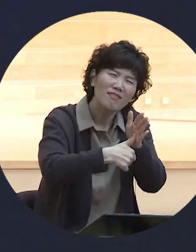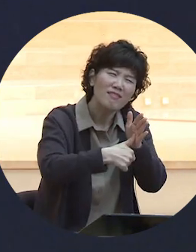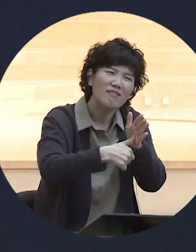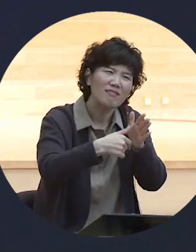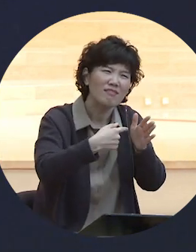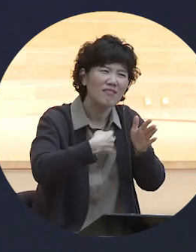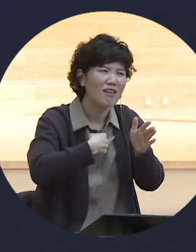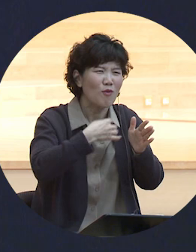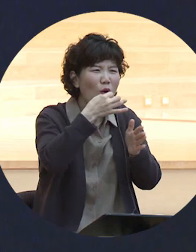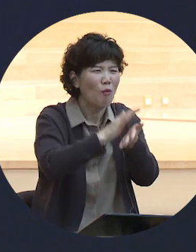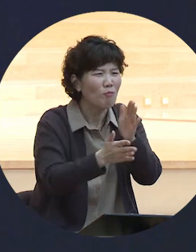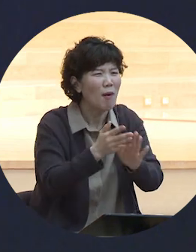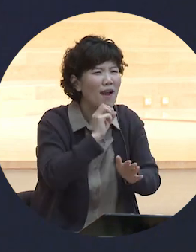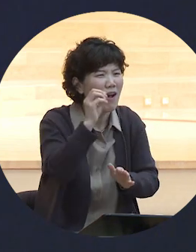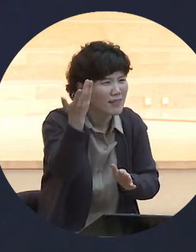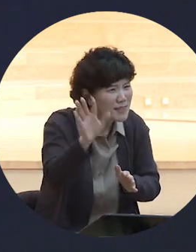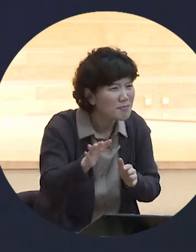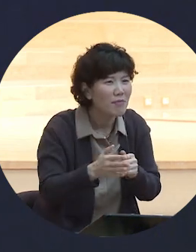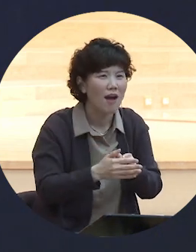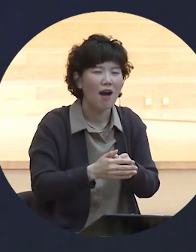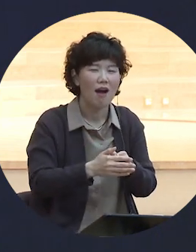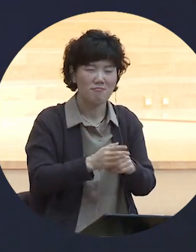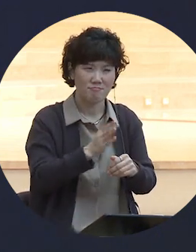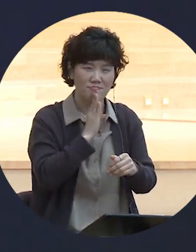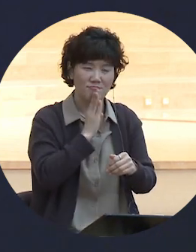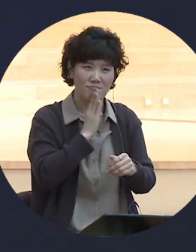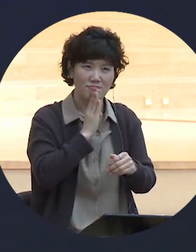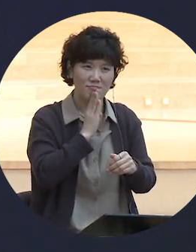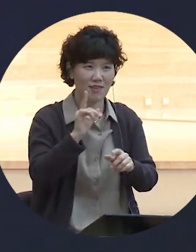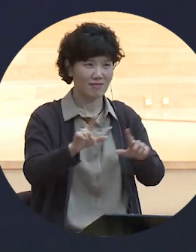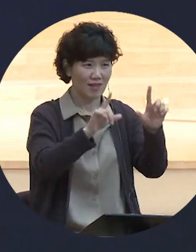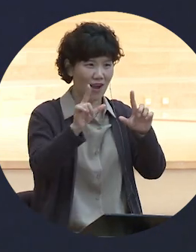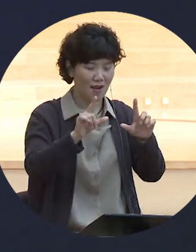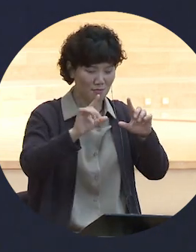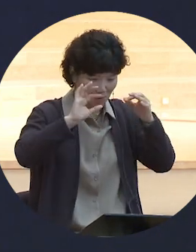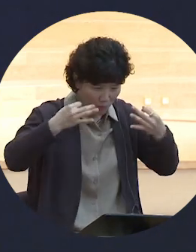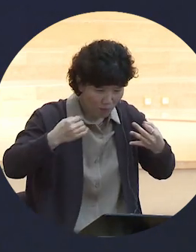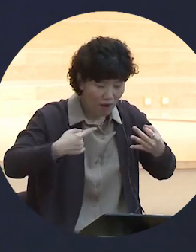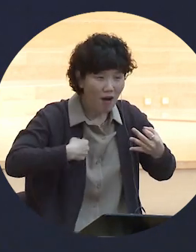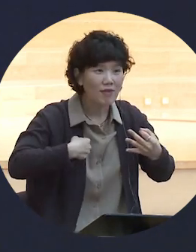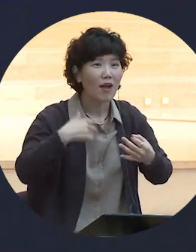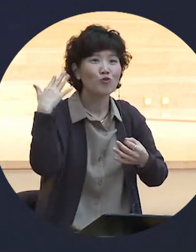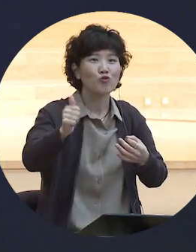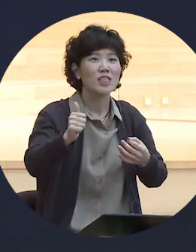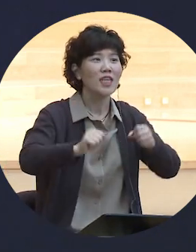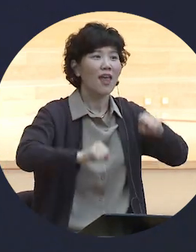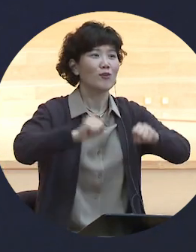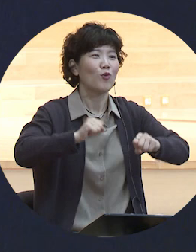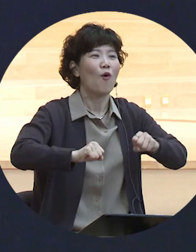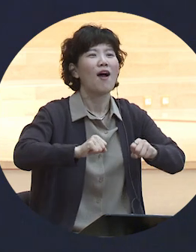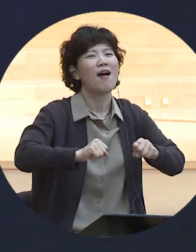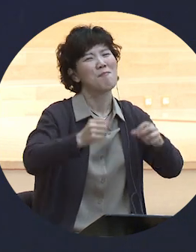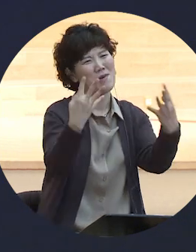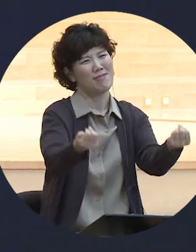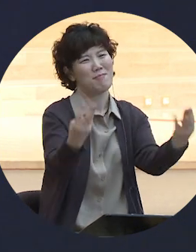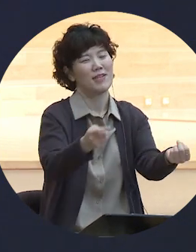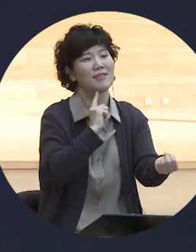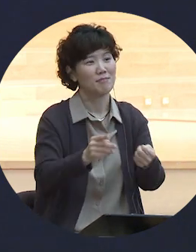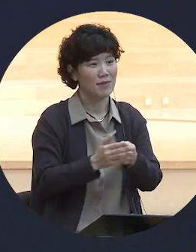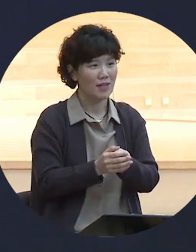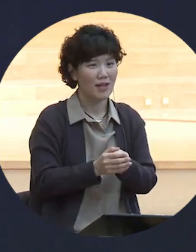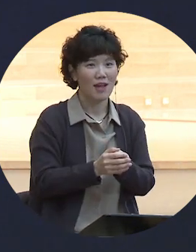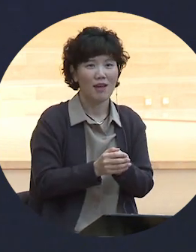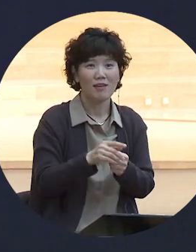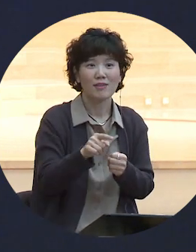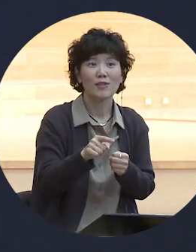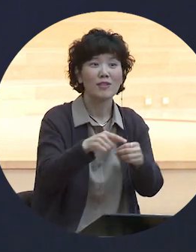말하지만 삶을 보면 실제로는 주인 노릇하고 있는 그런 모습 우리가 얼마나 많으냐, 그 말인 거예요. 여러분이 섬기는 부서의 주인이